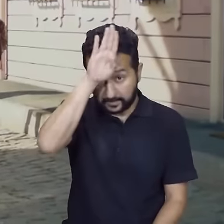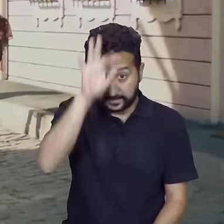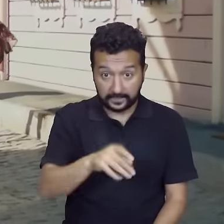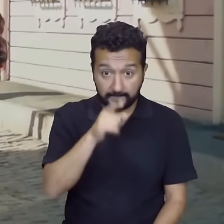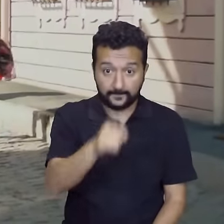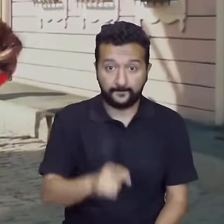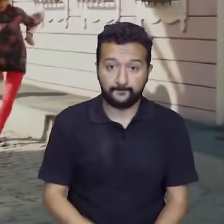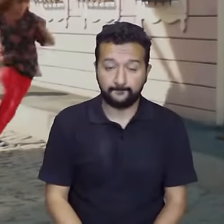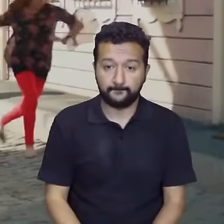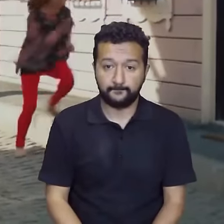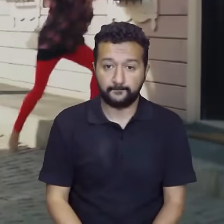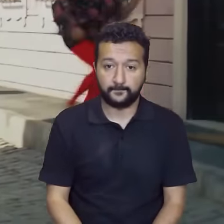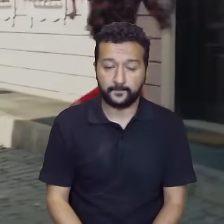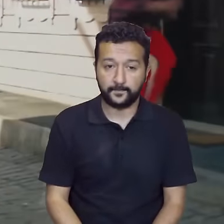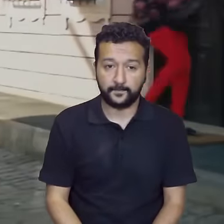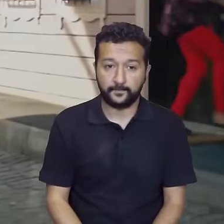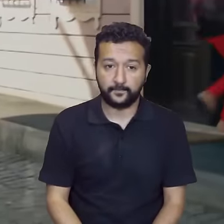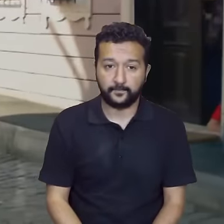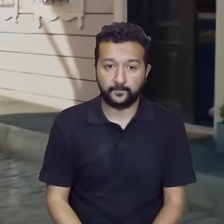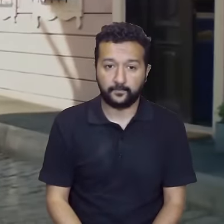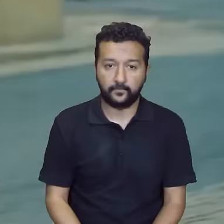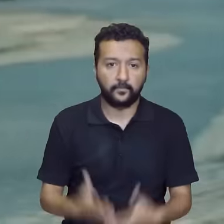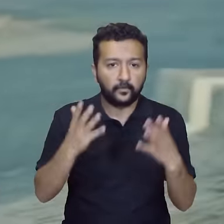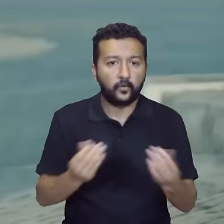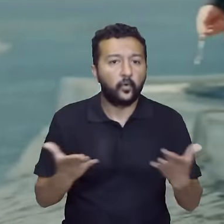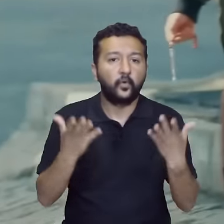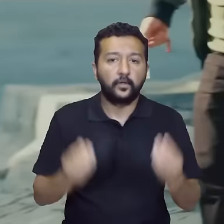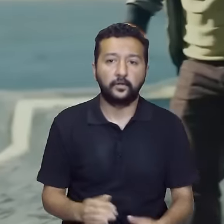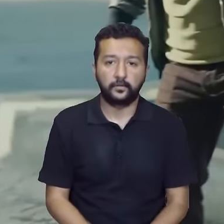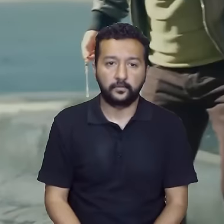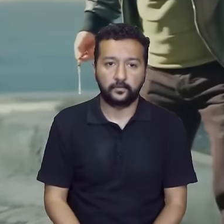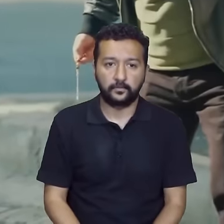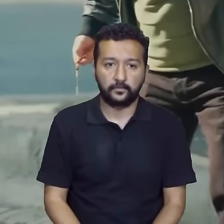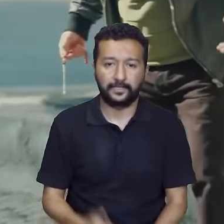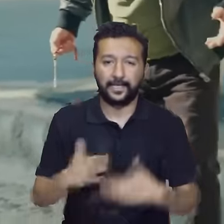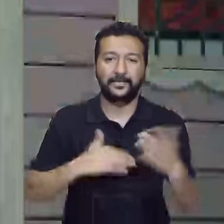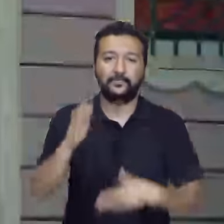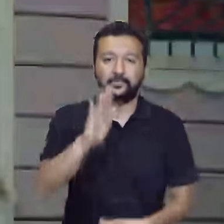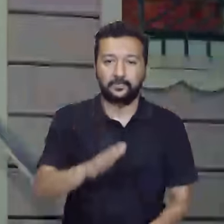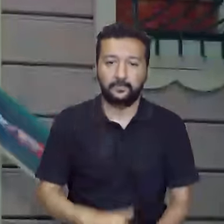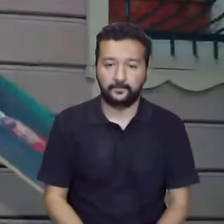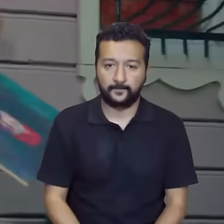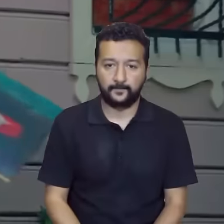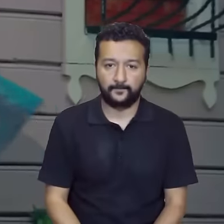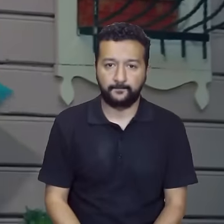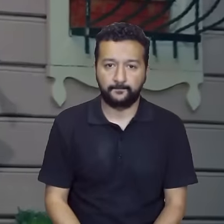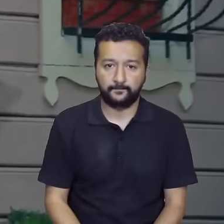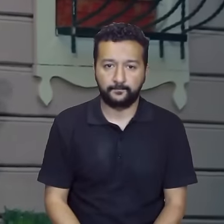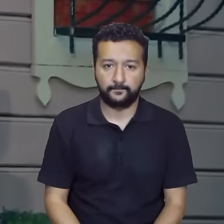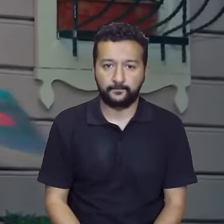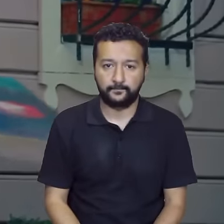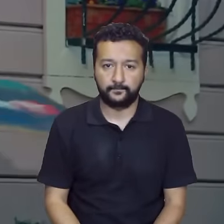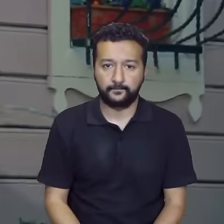ha? Tek ayağı çıplak içeri koştu. İlyas elinde tesbih, omuzlar kalkmış. Şener'e şaşkın şaşkın bakıyor.